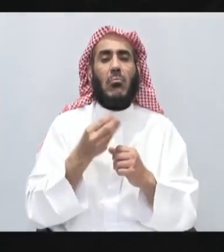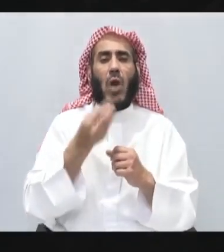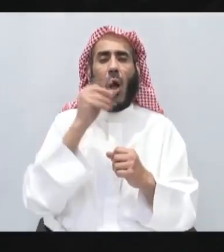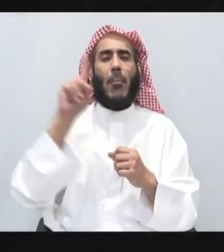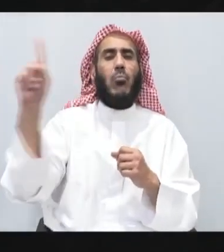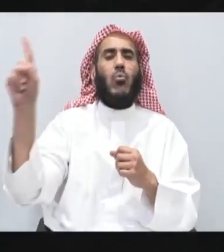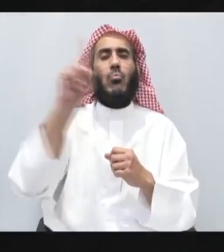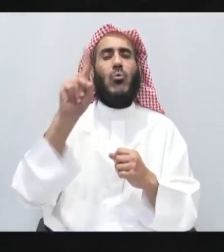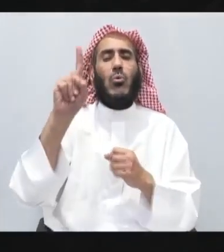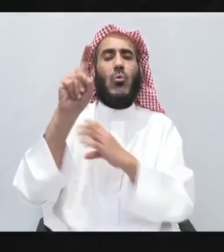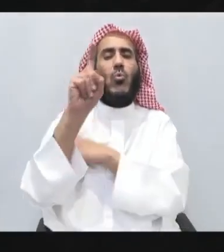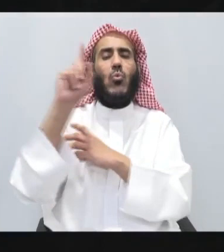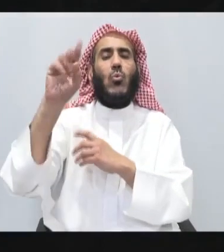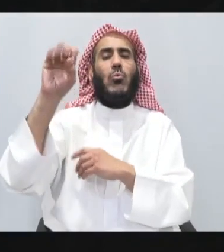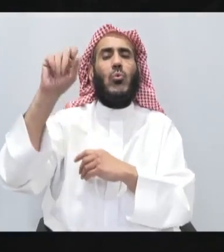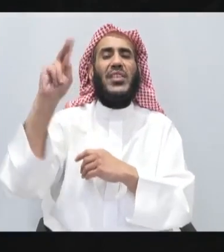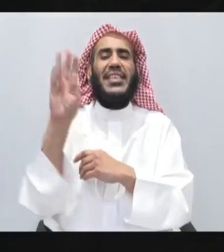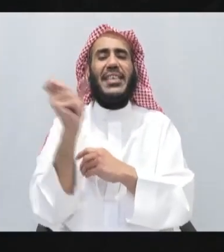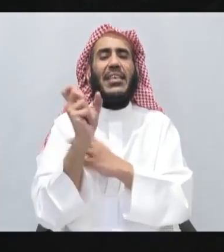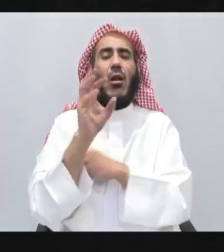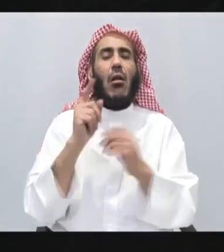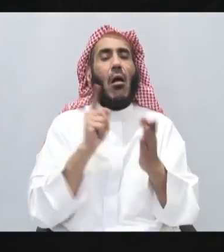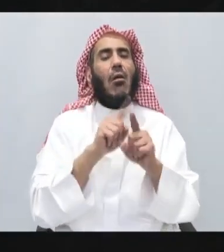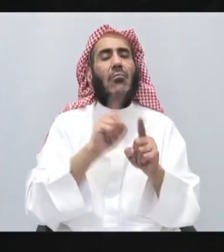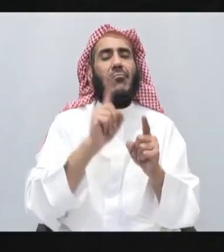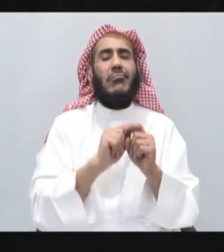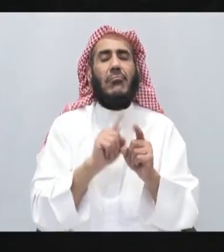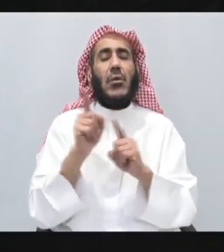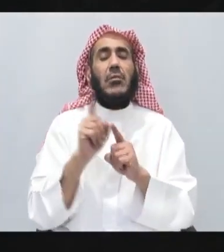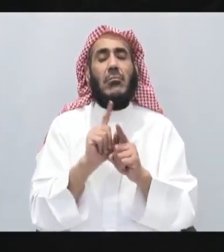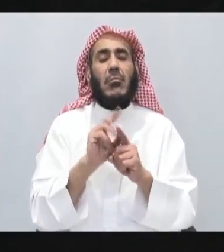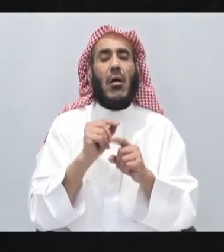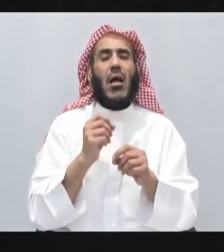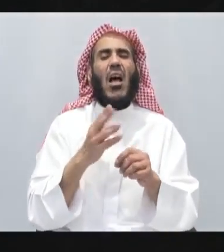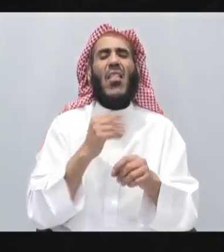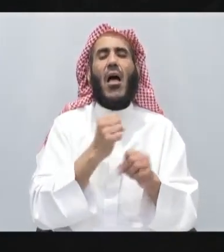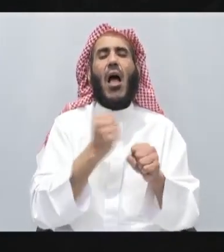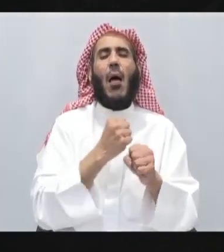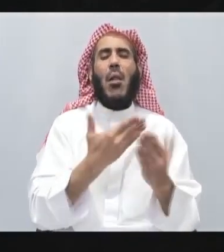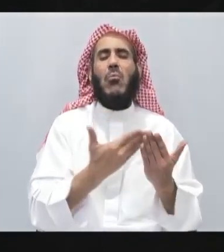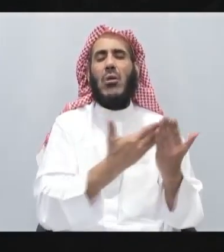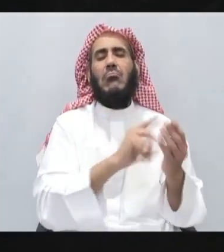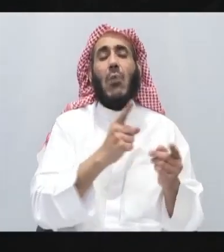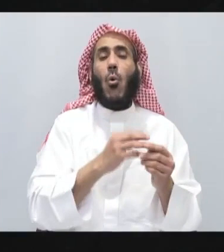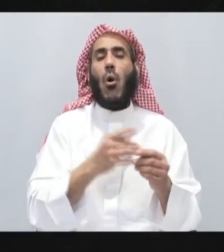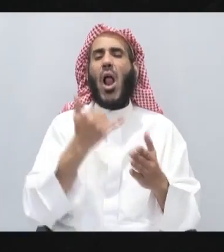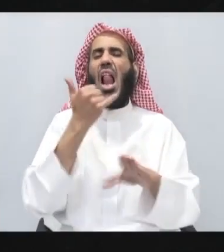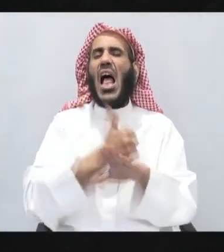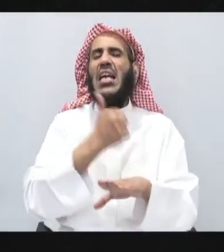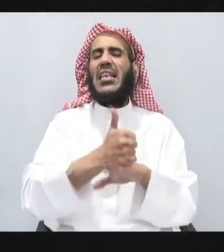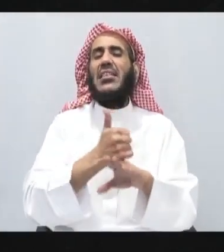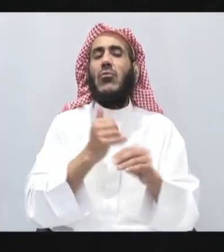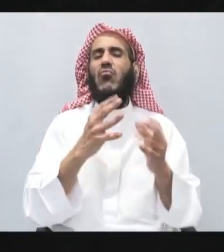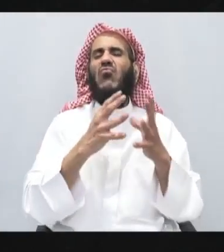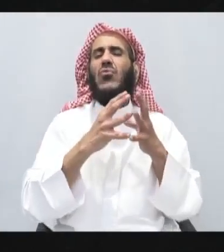البروتين صحيح لكن ليست هذا الهدف ليس هو هذا هذا عامل مساعد ما العامل الاساسي في